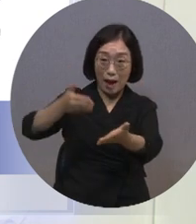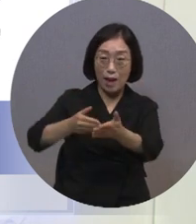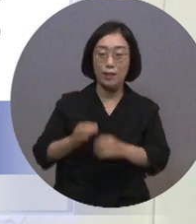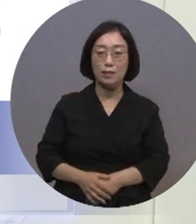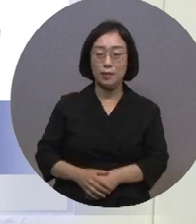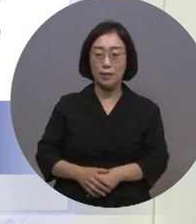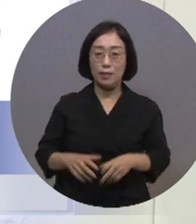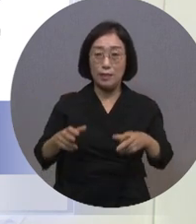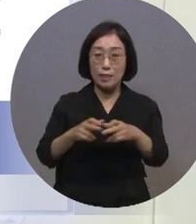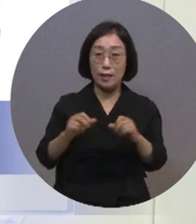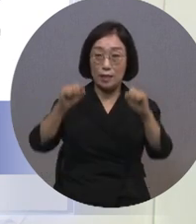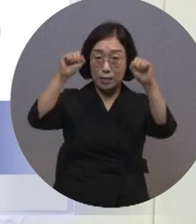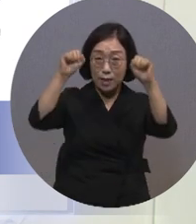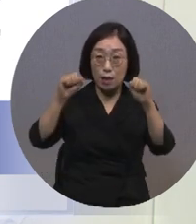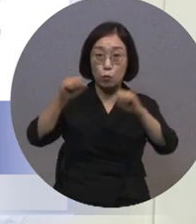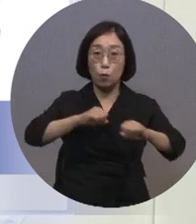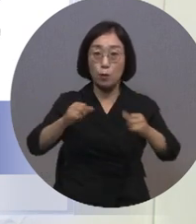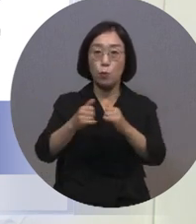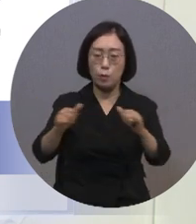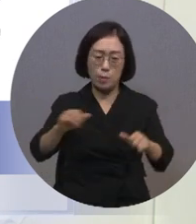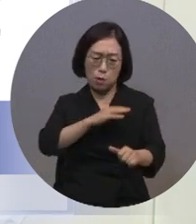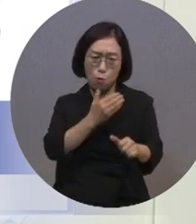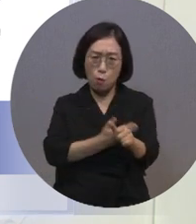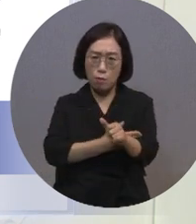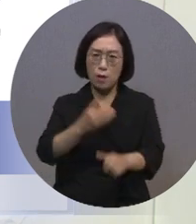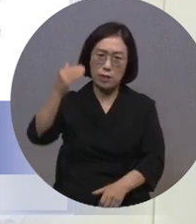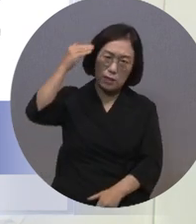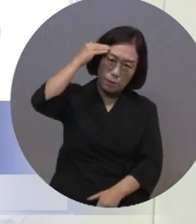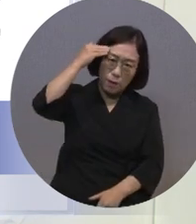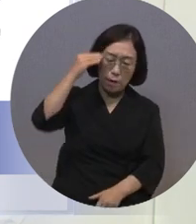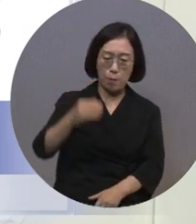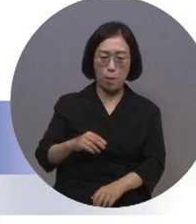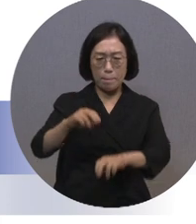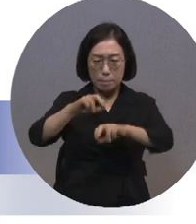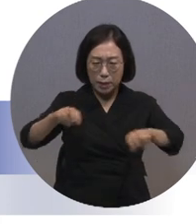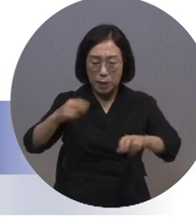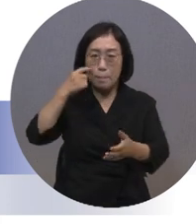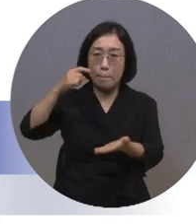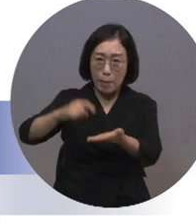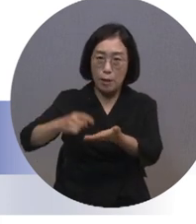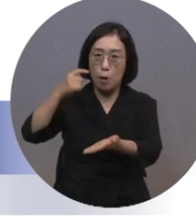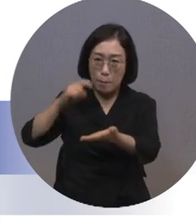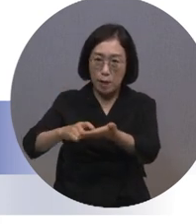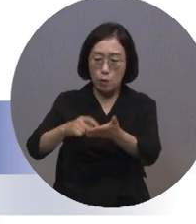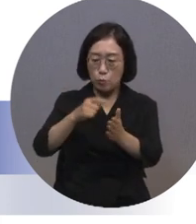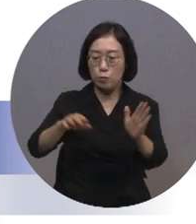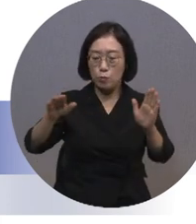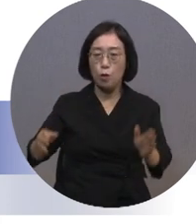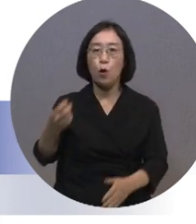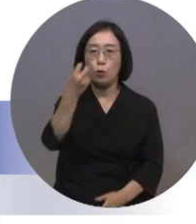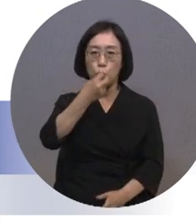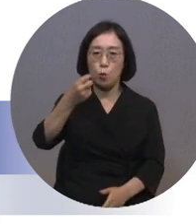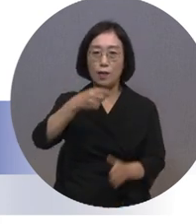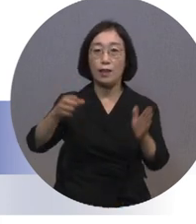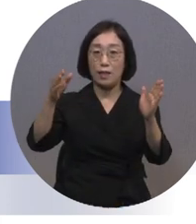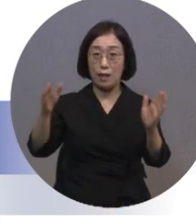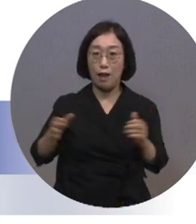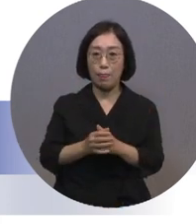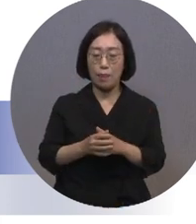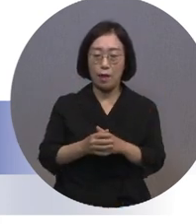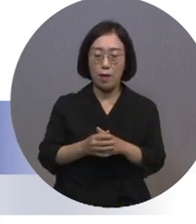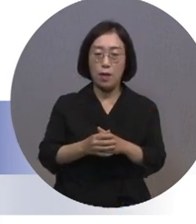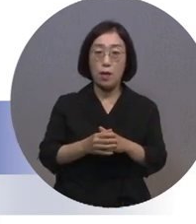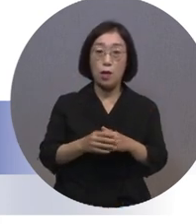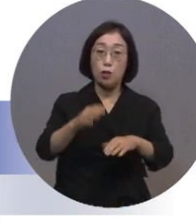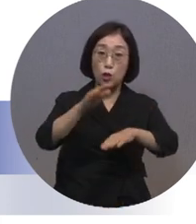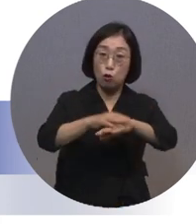체육인을 대상으로 인권 치매 비리 실태 조사에 나섭니다 올해 조사는 장애인 선수 지도자 심판 등